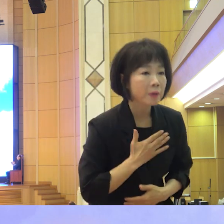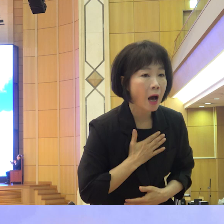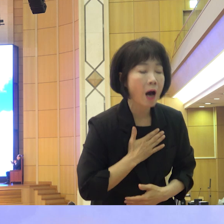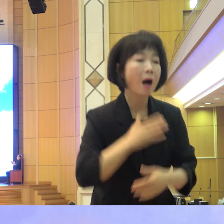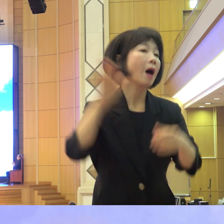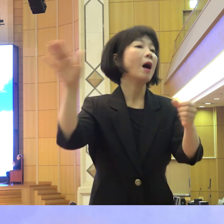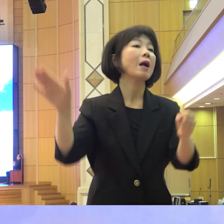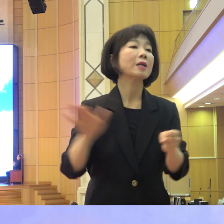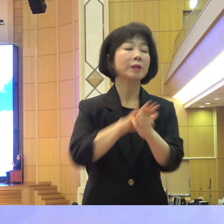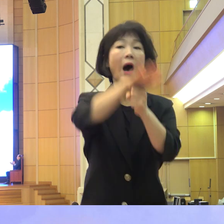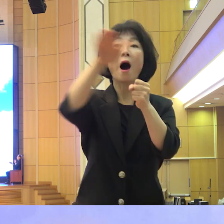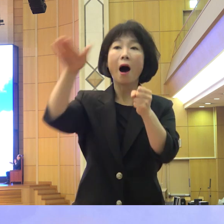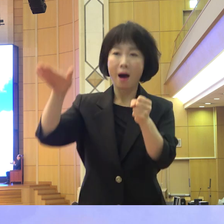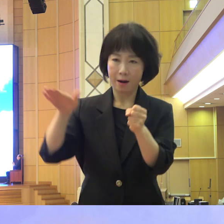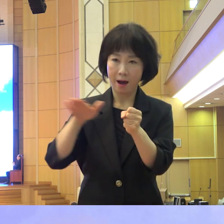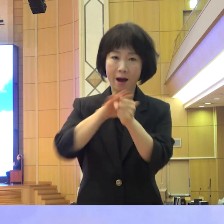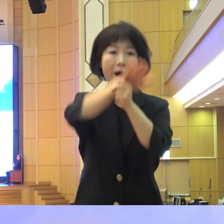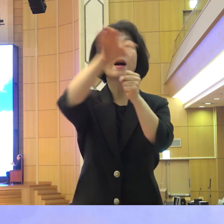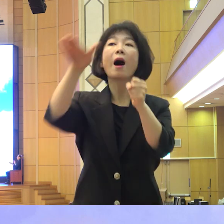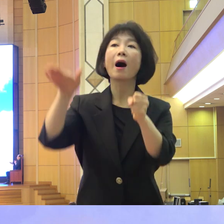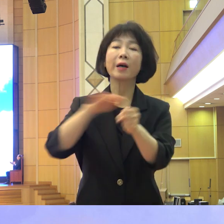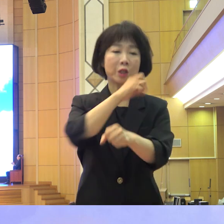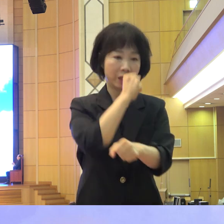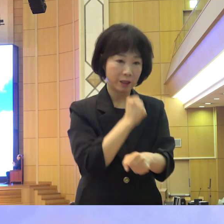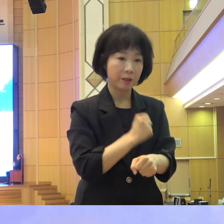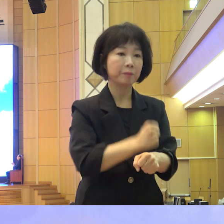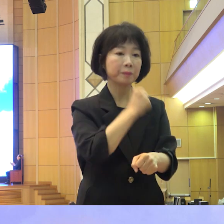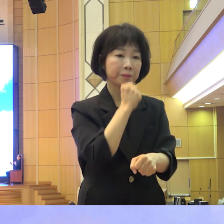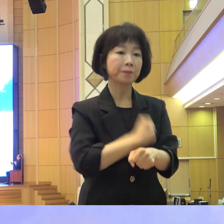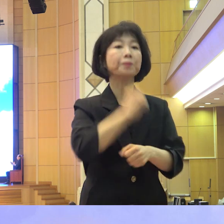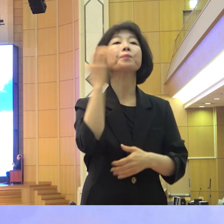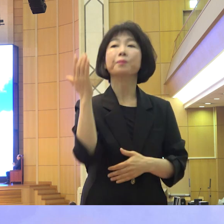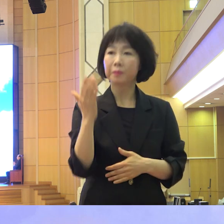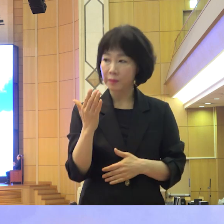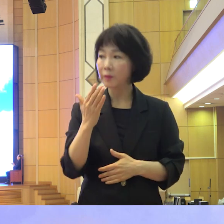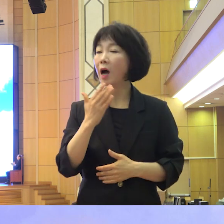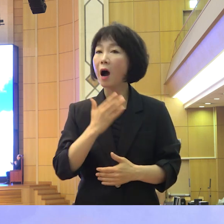사랑하신 날 사랑하신